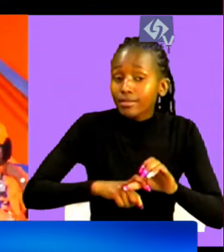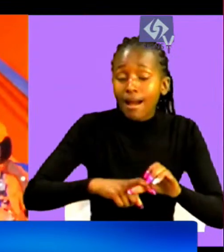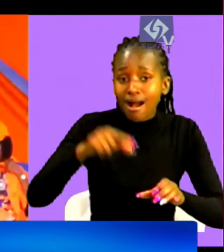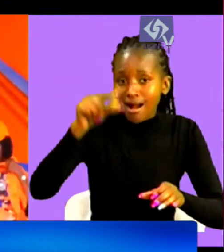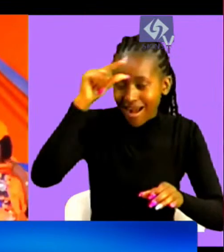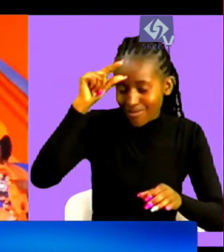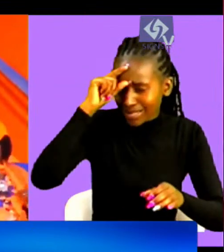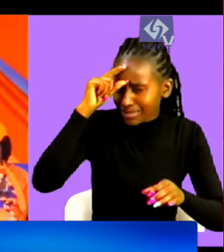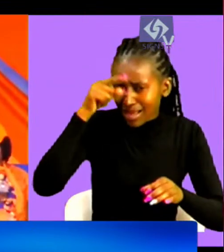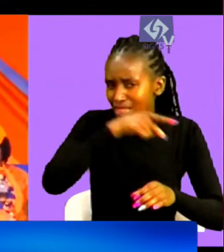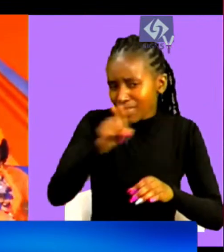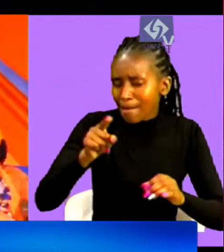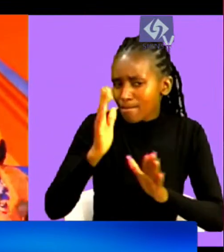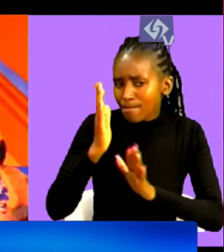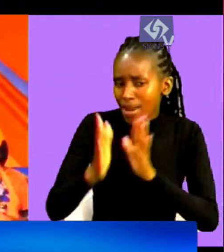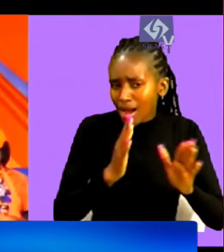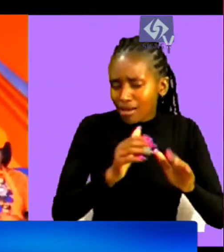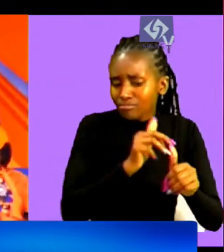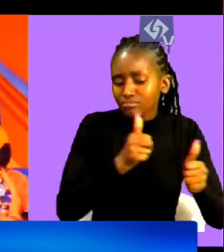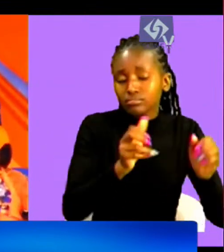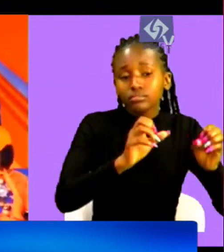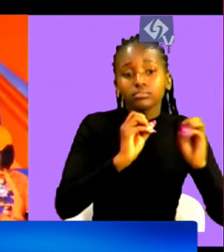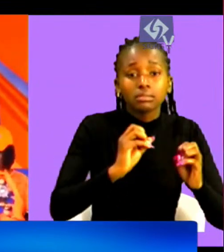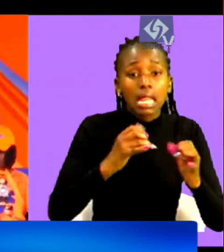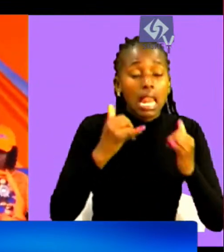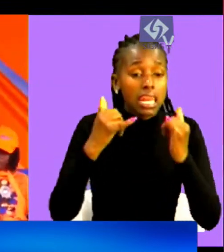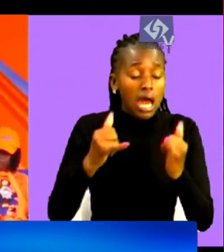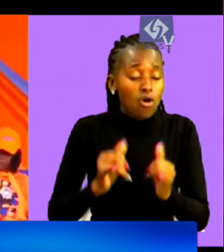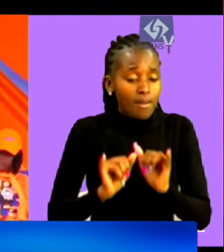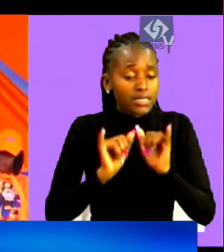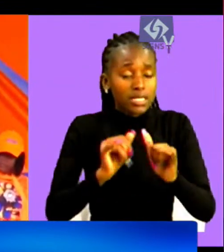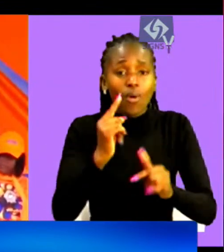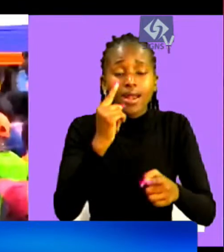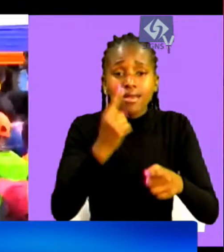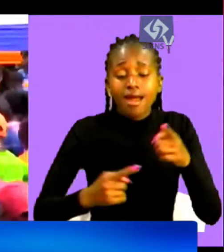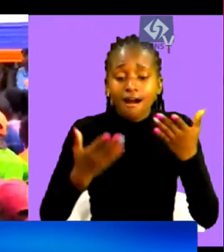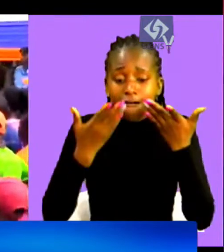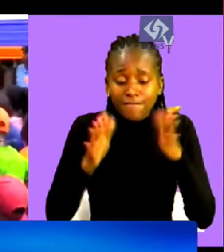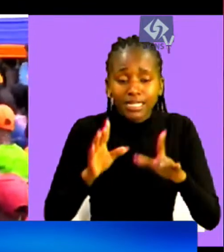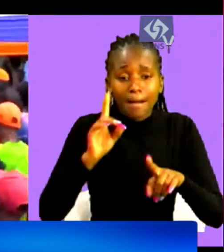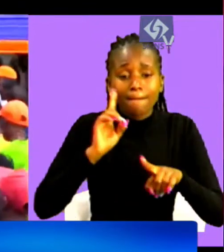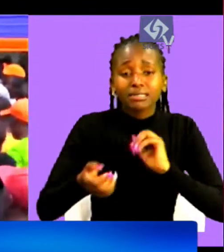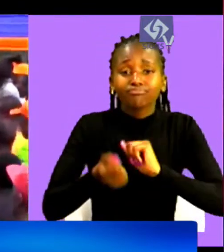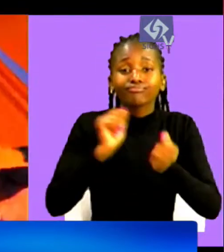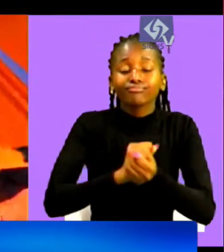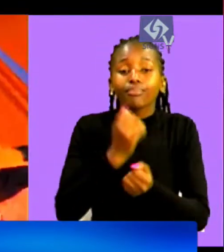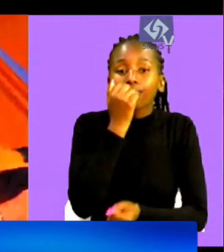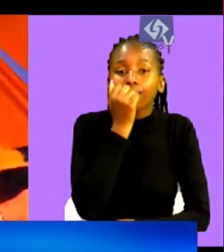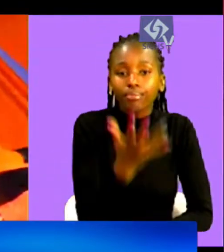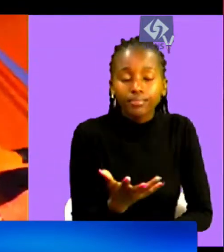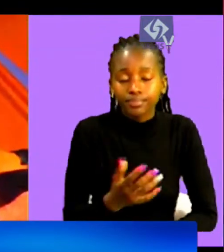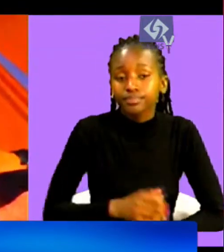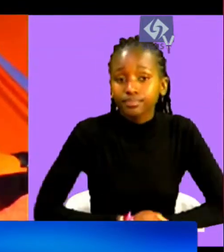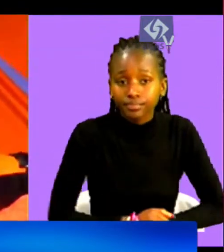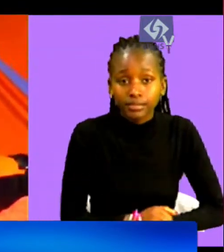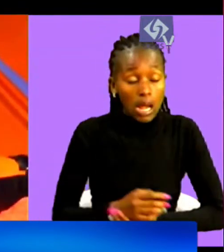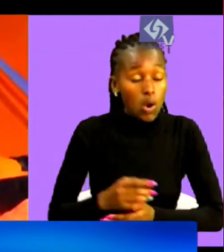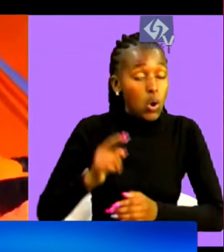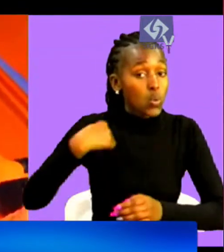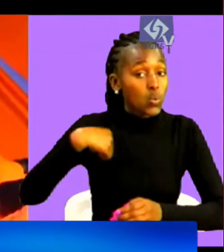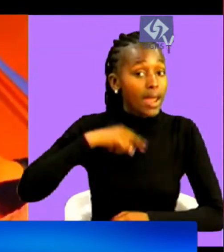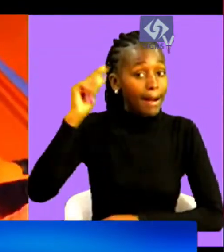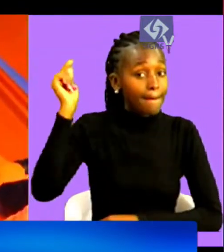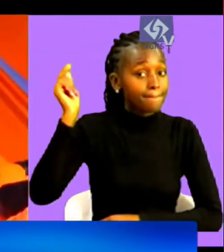uongozi. Hata wakikaa miaka 100 hawezi kuleta mabadiliko yoyote. But what we need ni kukubaliana na sisi